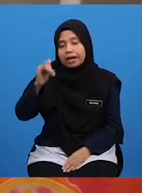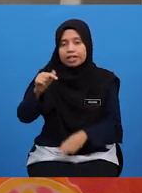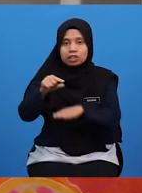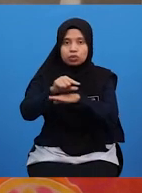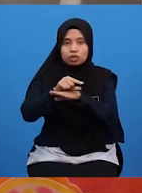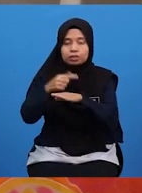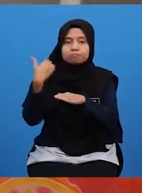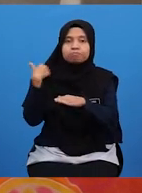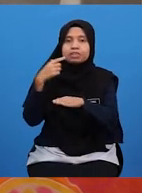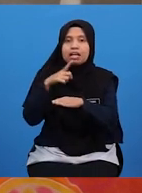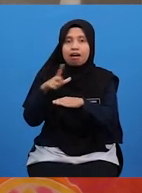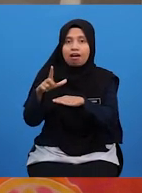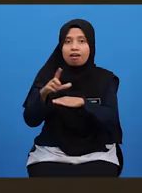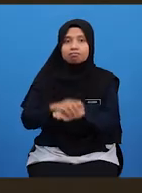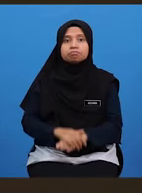digunakan adalah